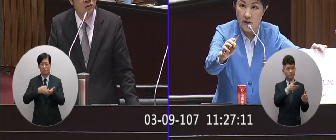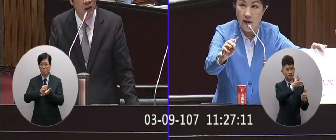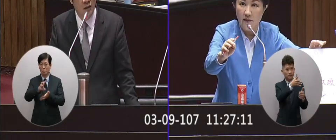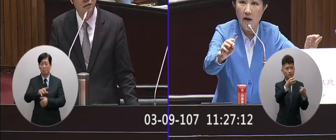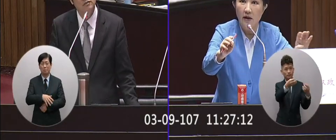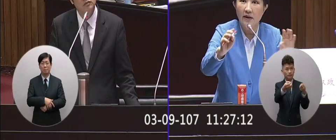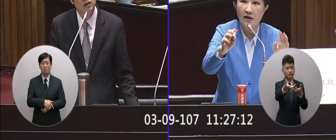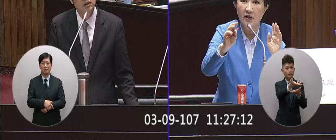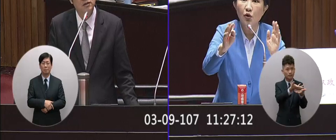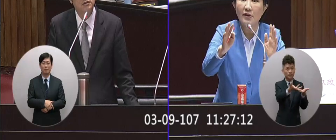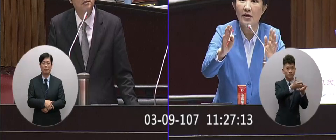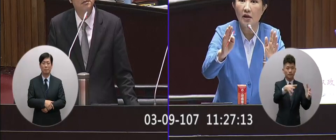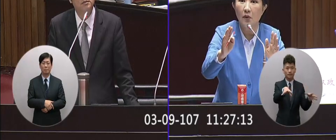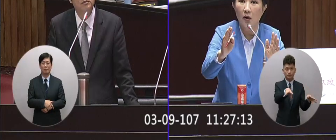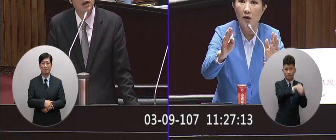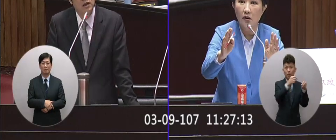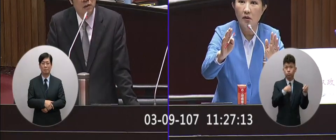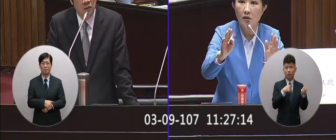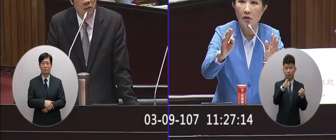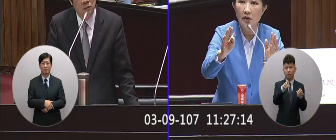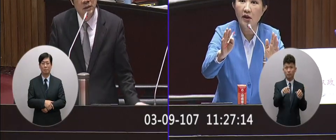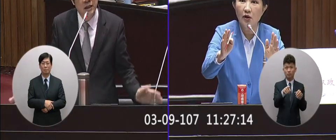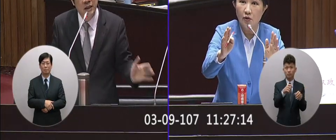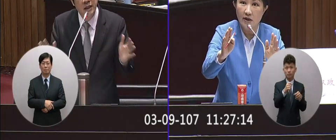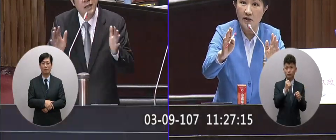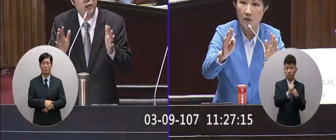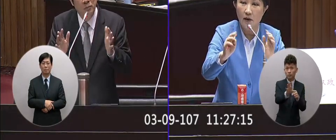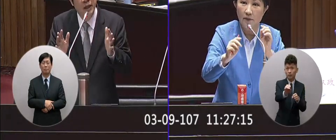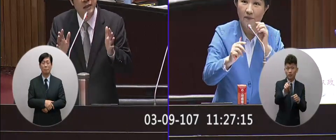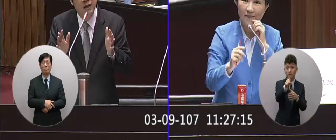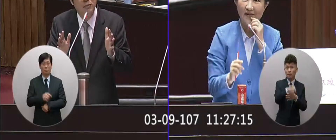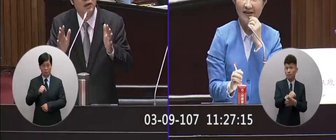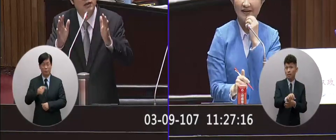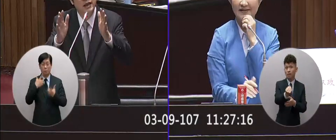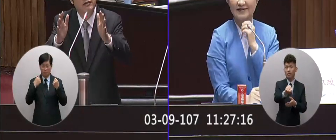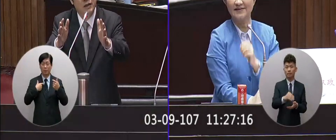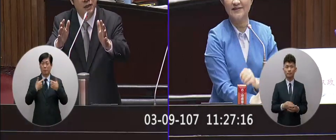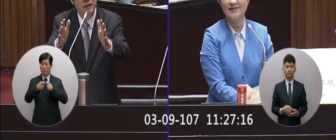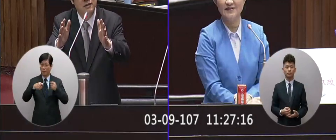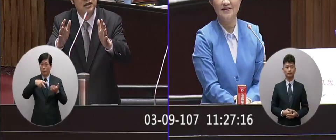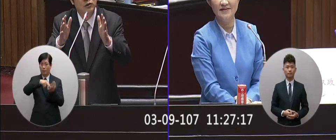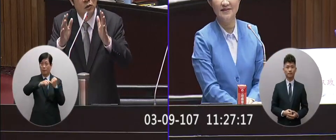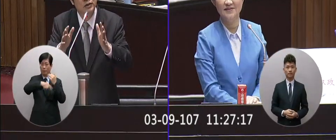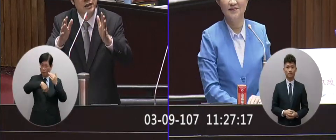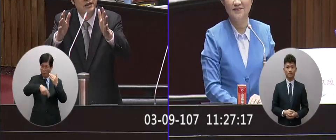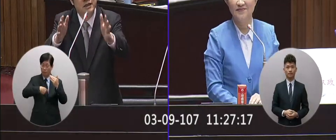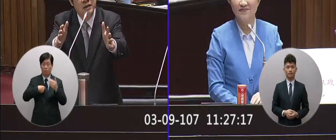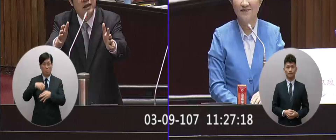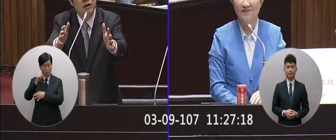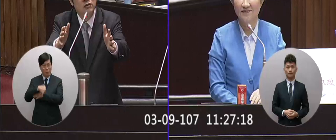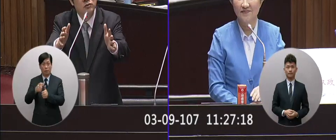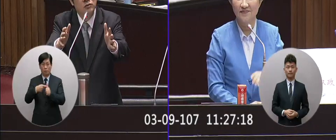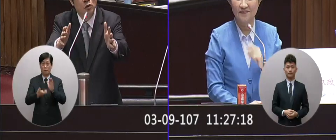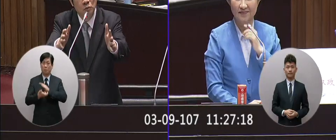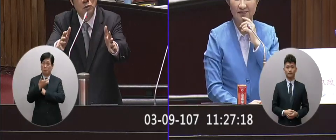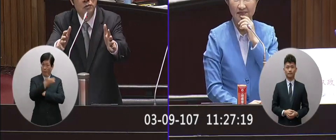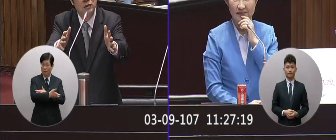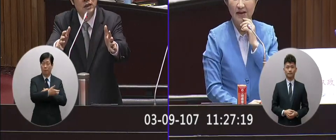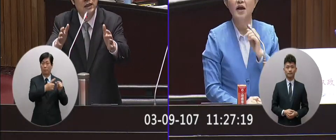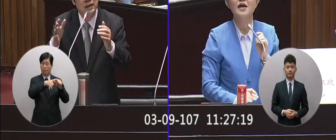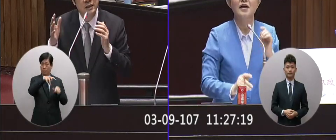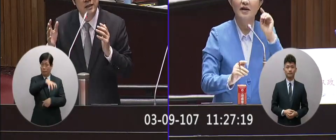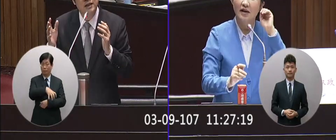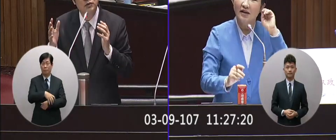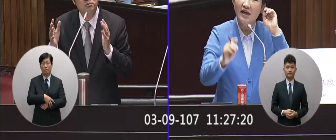点时间，但是你有赞成不？ 我 你够 有赞成不？配套包括立法院要同意先迁到中